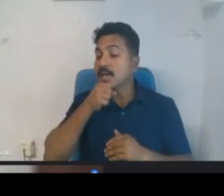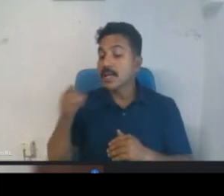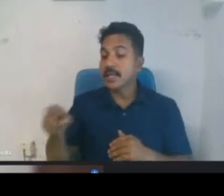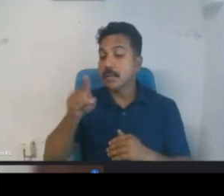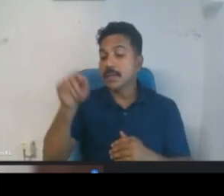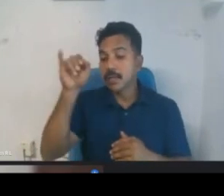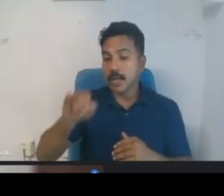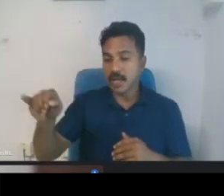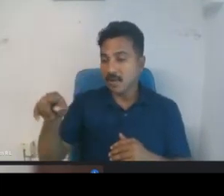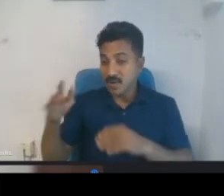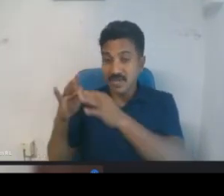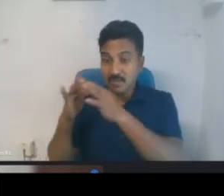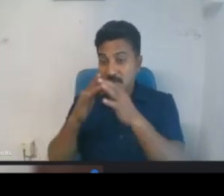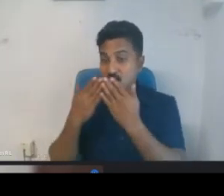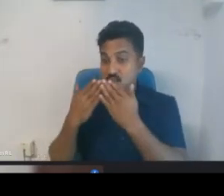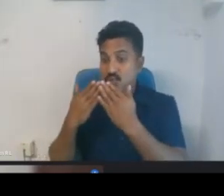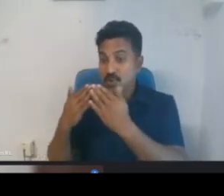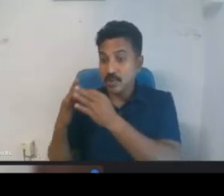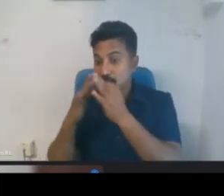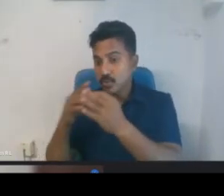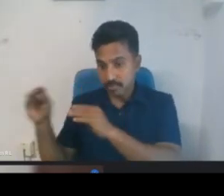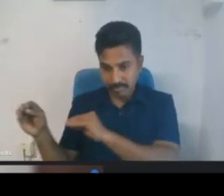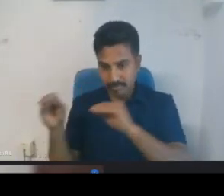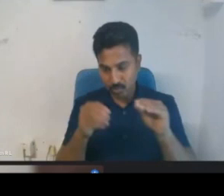ഒരു സ്പെഷ്യൽ സ്കൂളിൽ നിന്ന് എൻ്റെ സ്കൂളിലോട്ട് വന്നതാണ്.